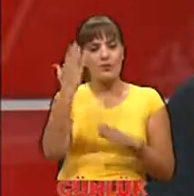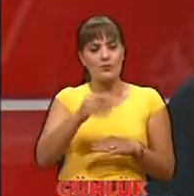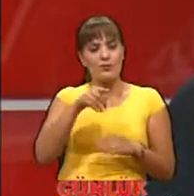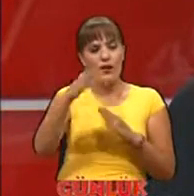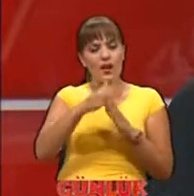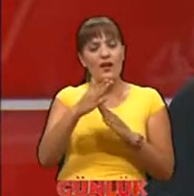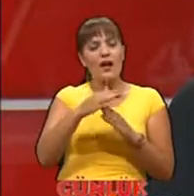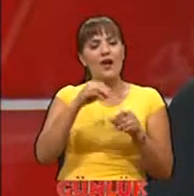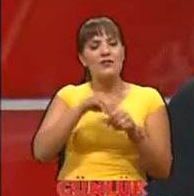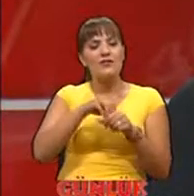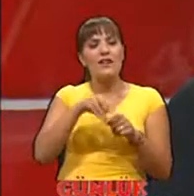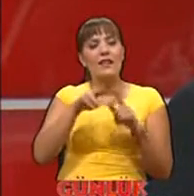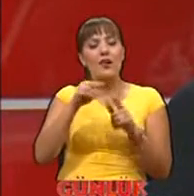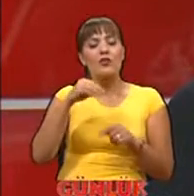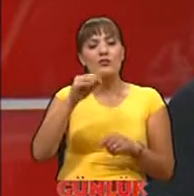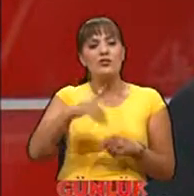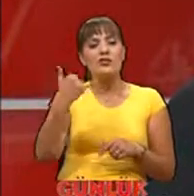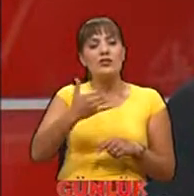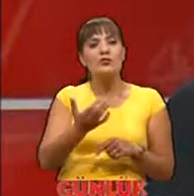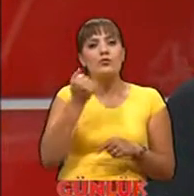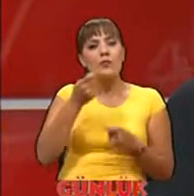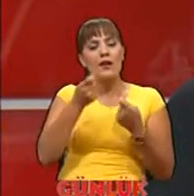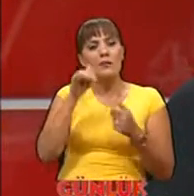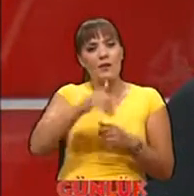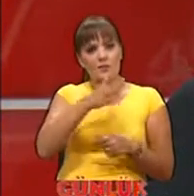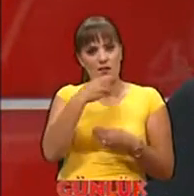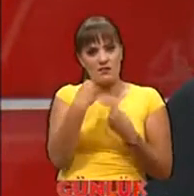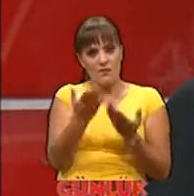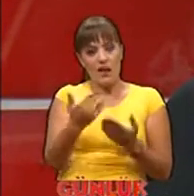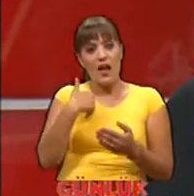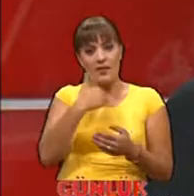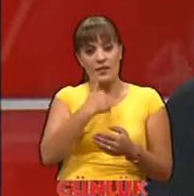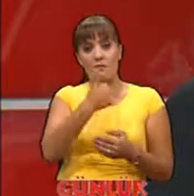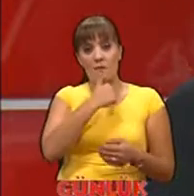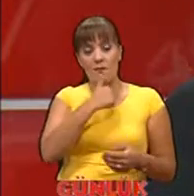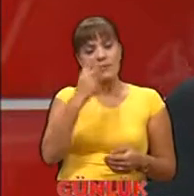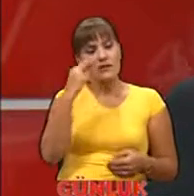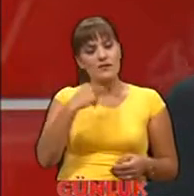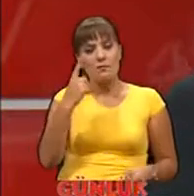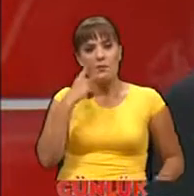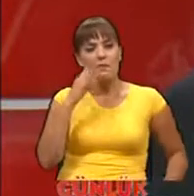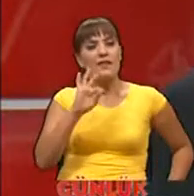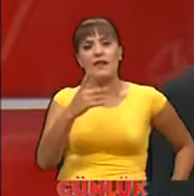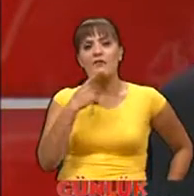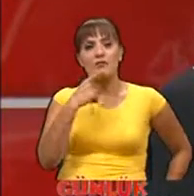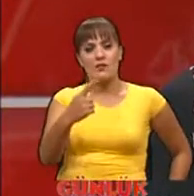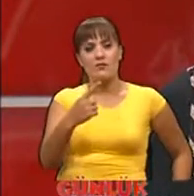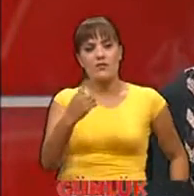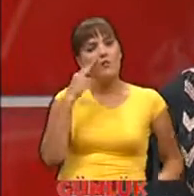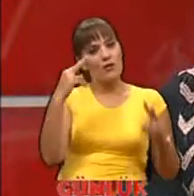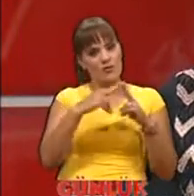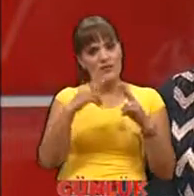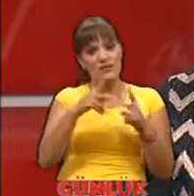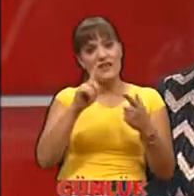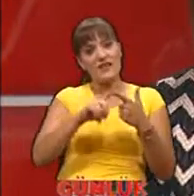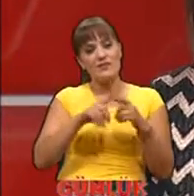olacak. Bu arada Nihal çocuklarda çiş tutma eğitimi hakkında bilgiler verecek. Anneler, babalar izleyin bakalım neler söyleyecek. Görüşmek